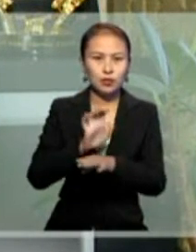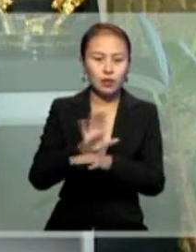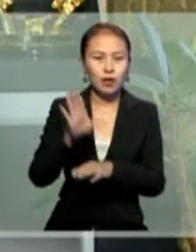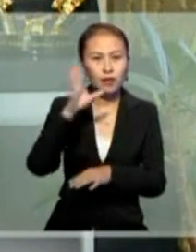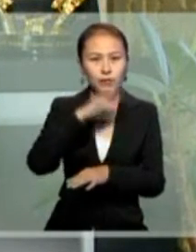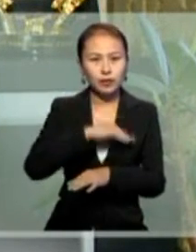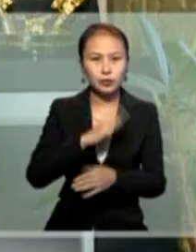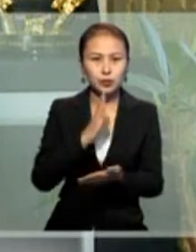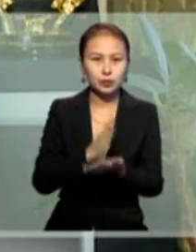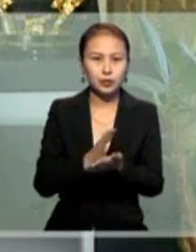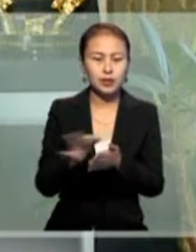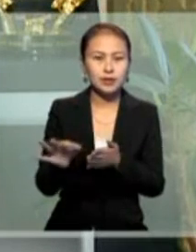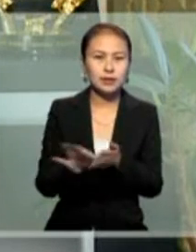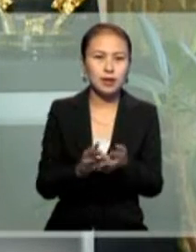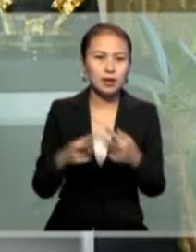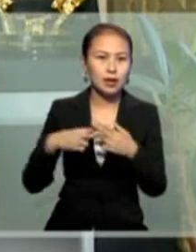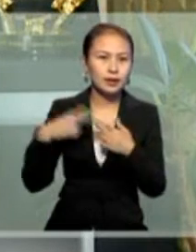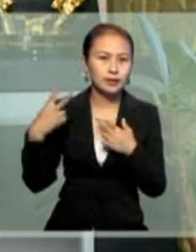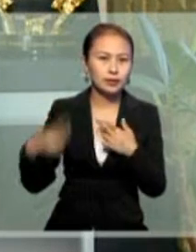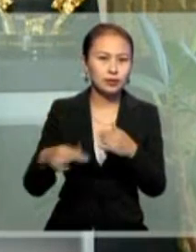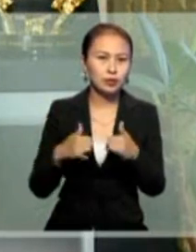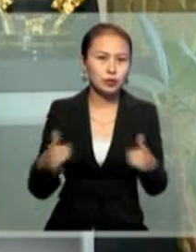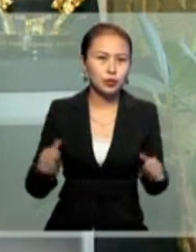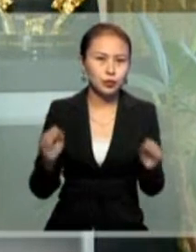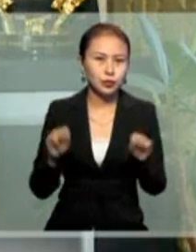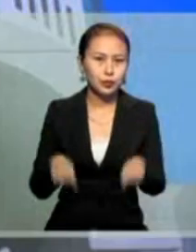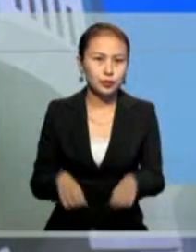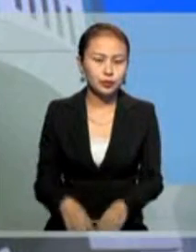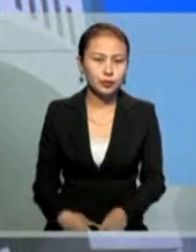мүмкіншілік бірдей болып дамуына болады.